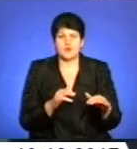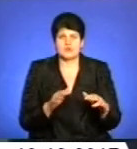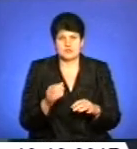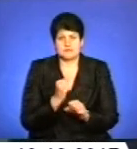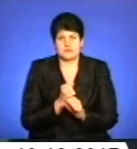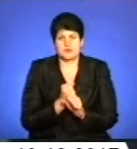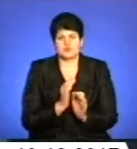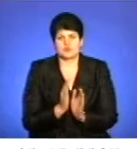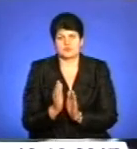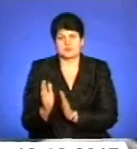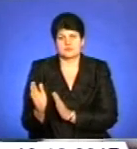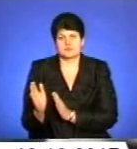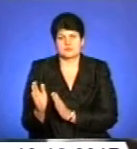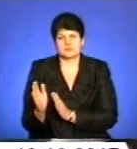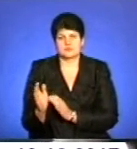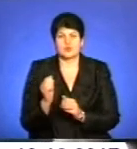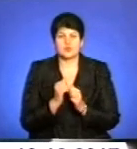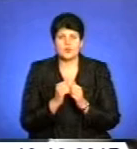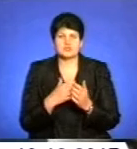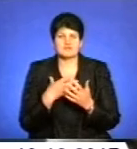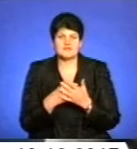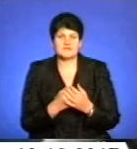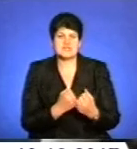працює так, як має бути. Кожен в свій захист